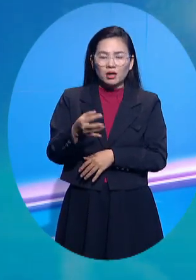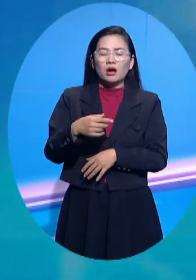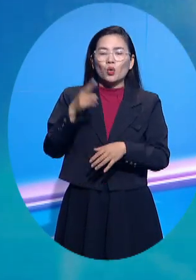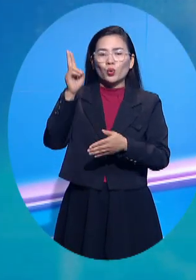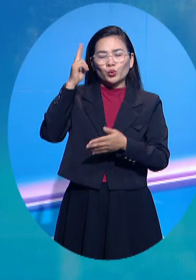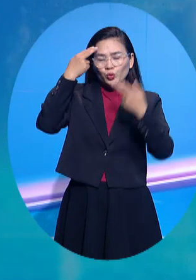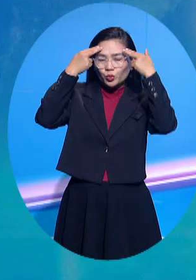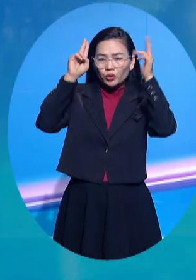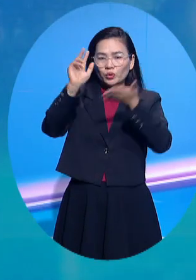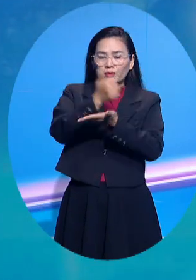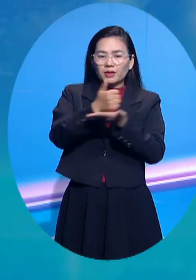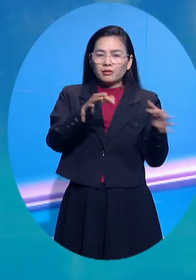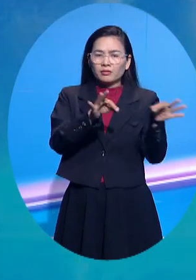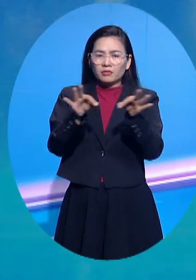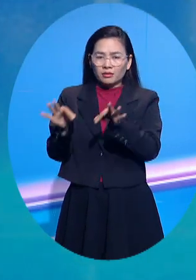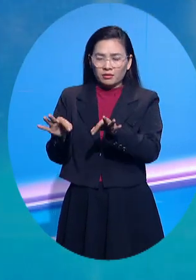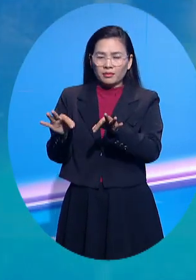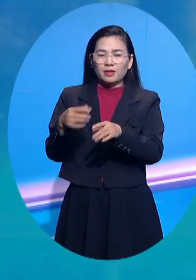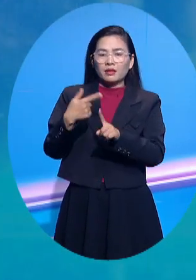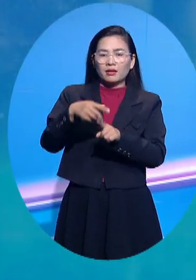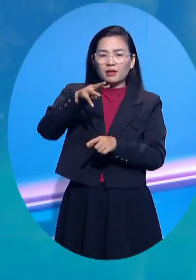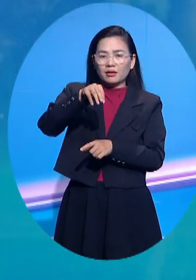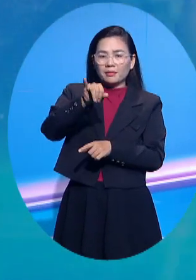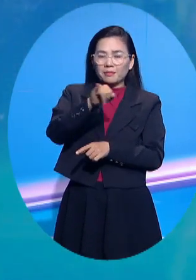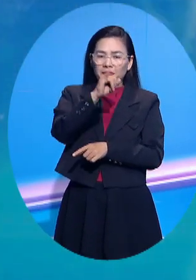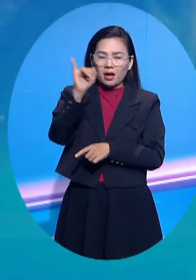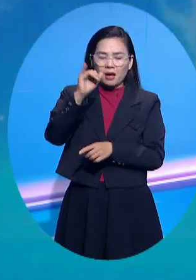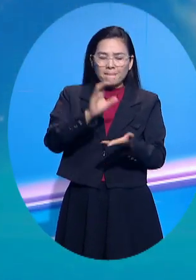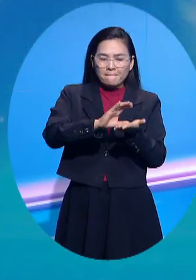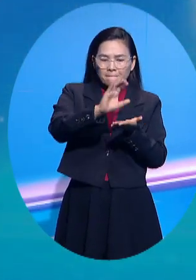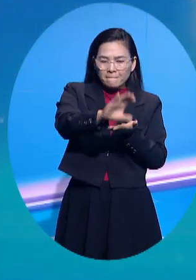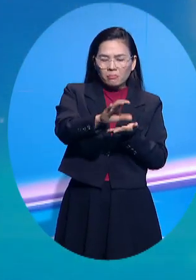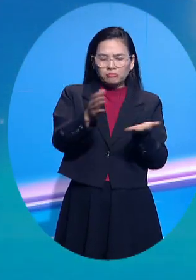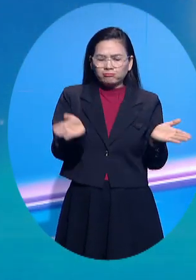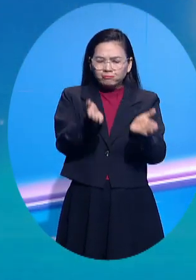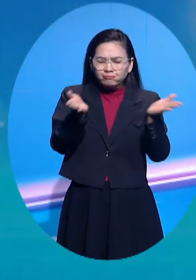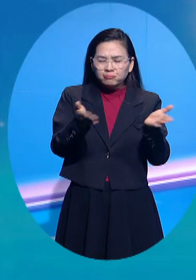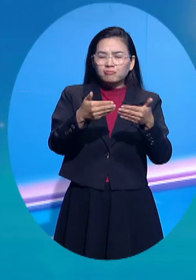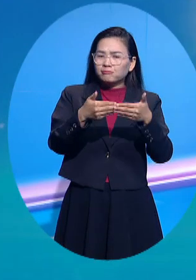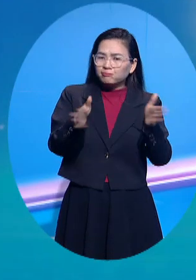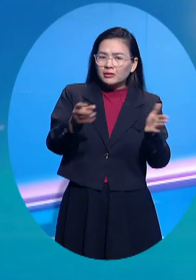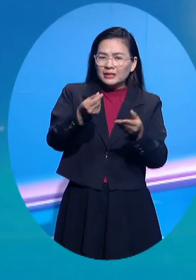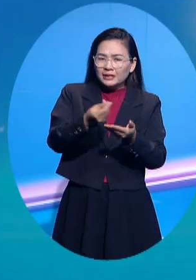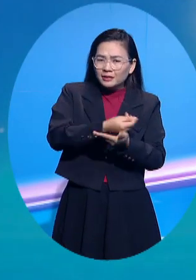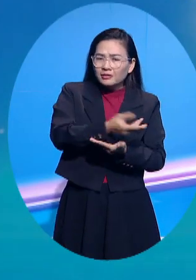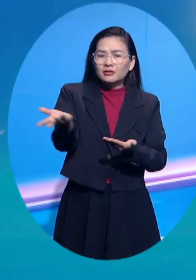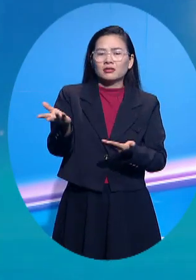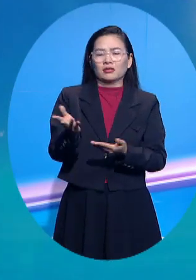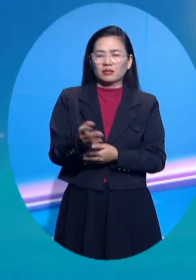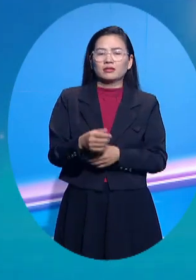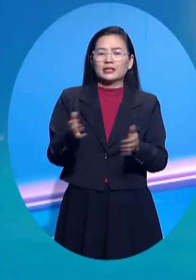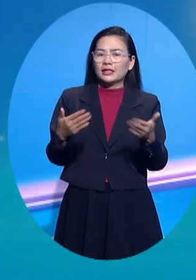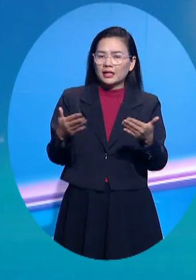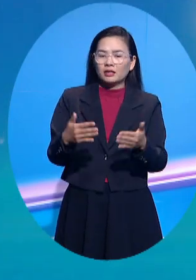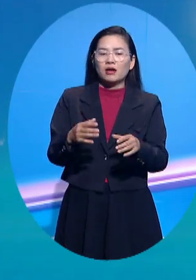Phan mãi đã chỉ đạo quyết liệt để nhanh tiến độ giải ngân đối với 19 dự án có nguồn vốn lớn trong tháng 3 này trong đó có dự án xây dựng mới bệnh